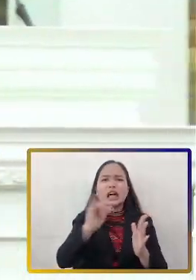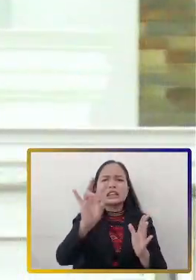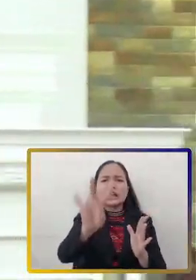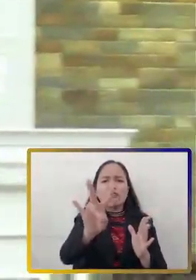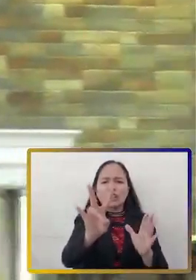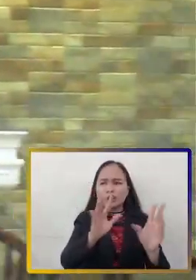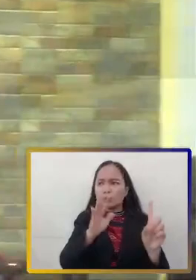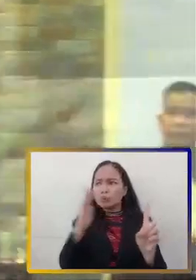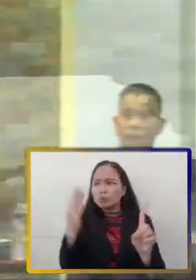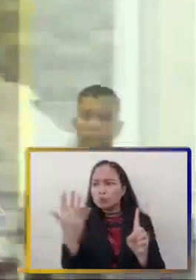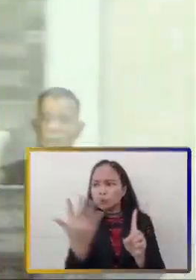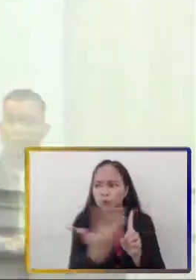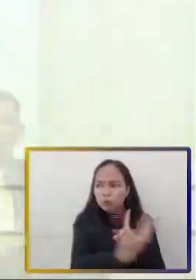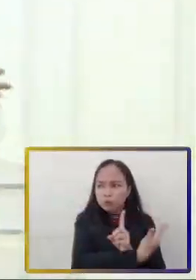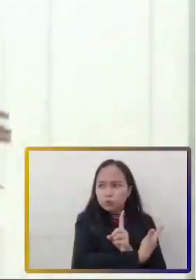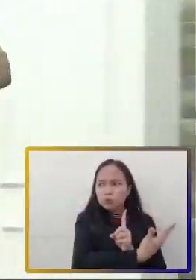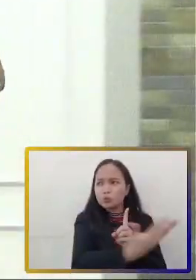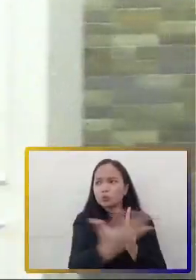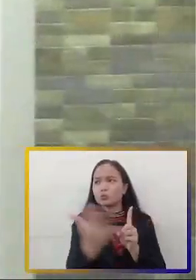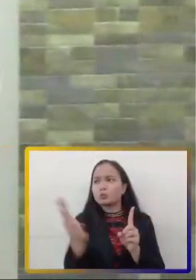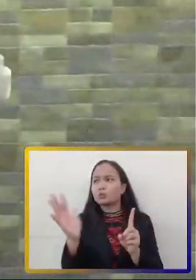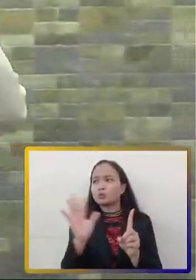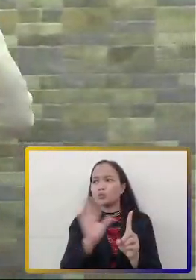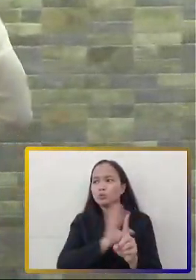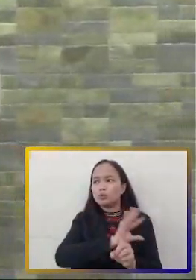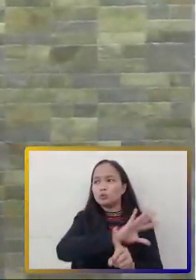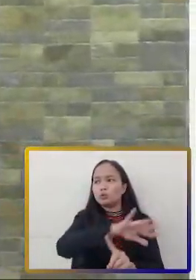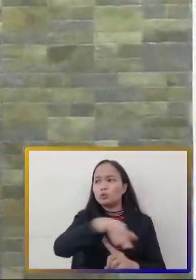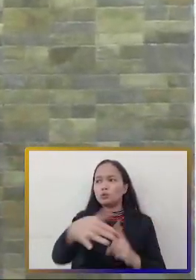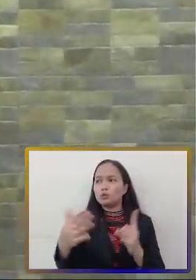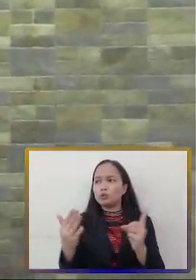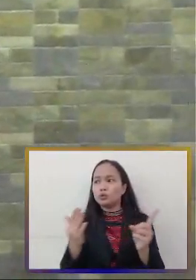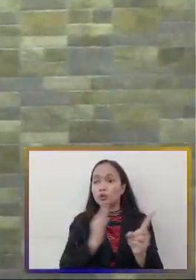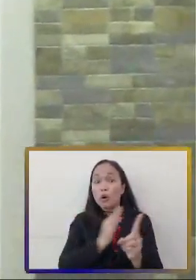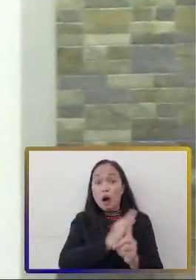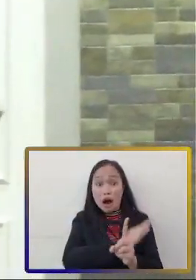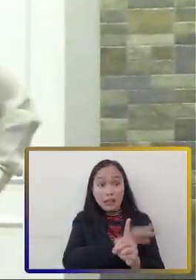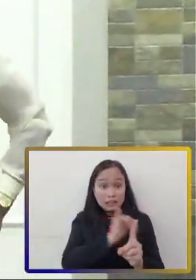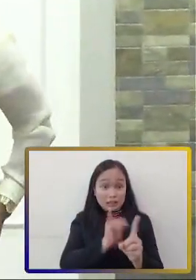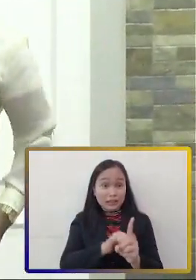7 rounds. Iikutan mo. And